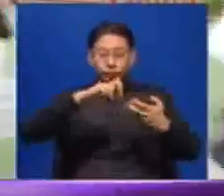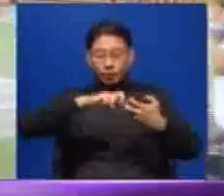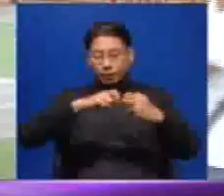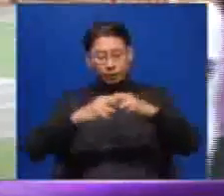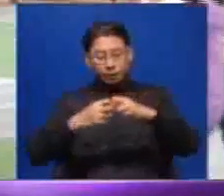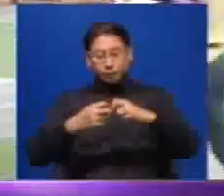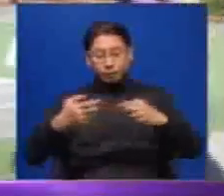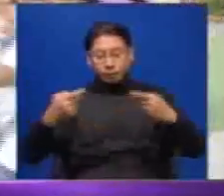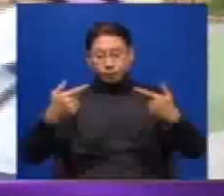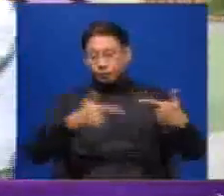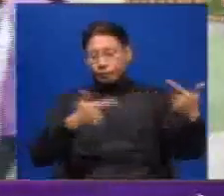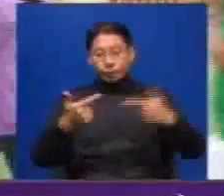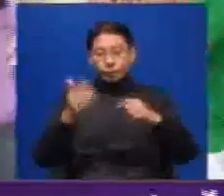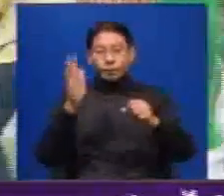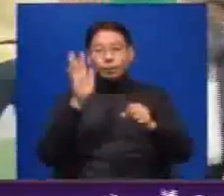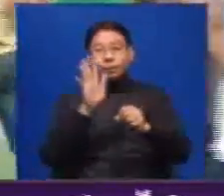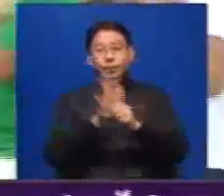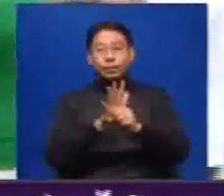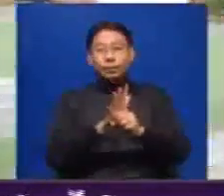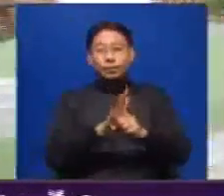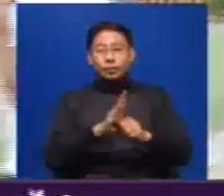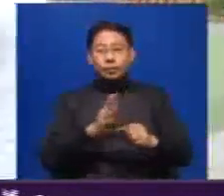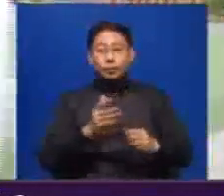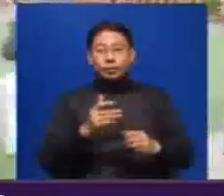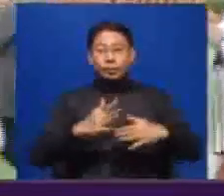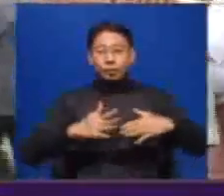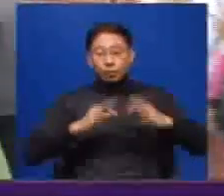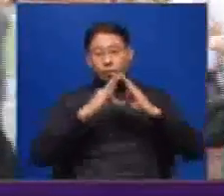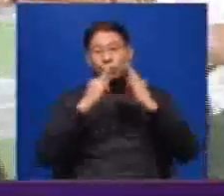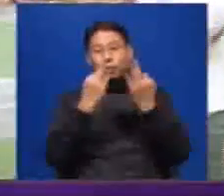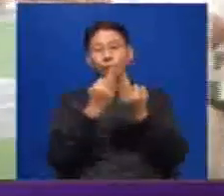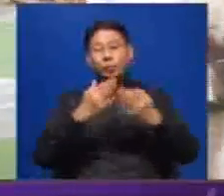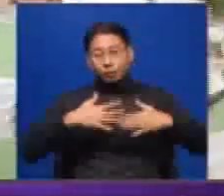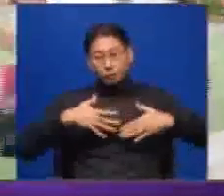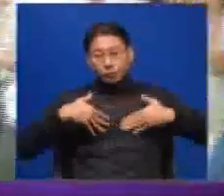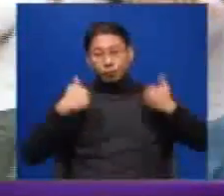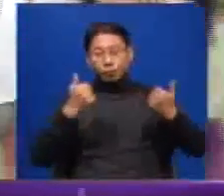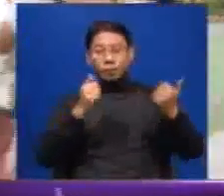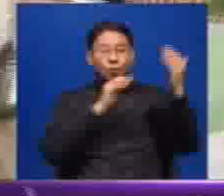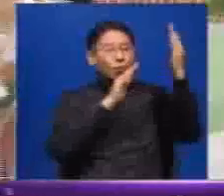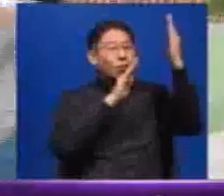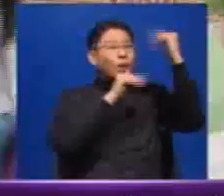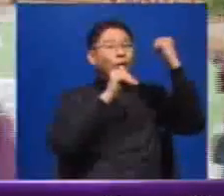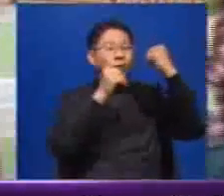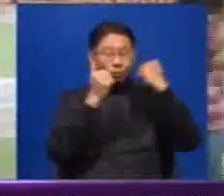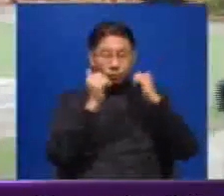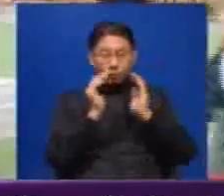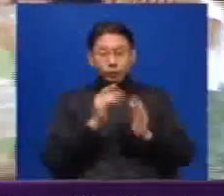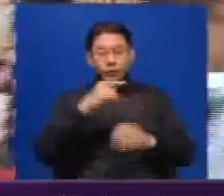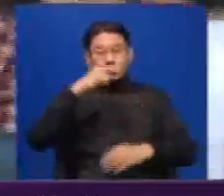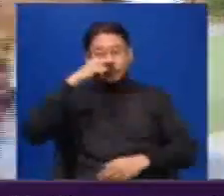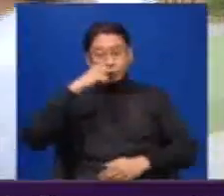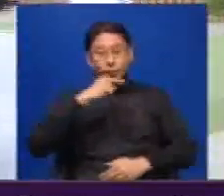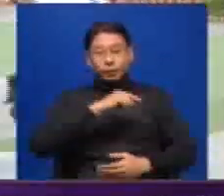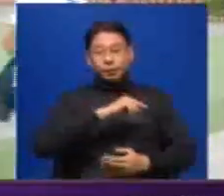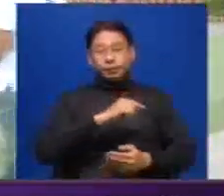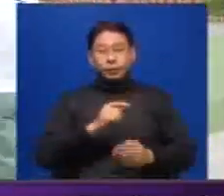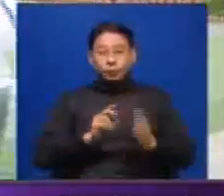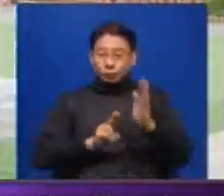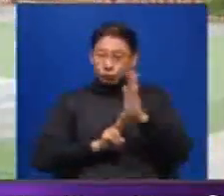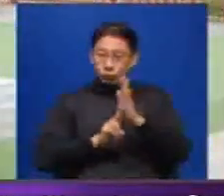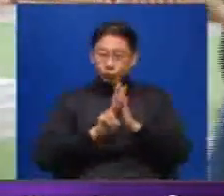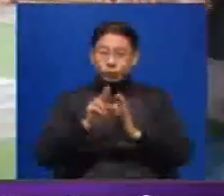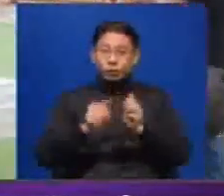ล้วก็ให้ครอบครัวเป็นสุขเป็นความหวังสูงสุดของคนไทยและคนชาวไทยทุกท่านและสูงสุดเล